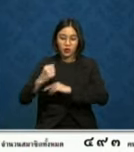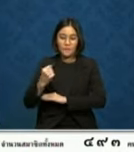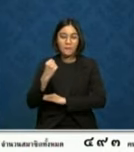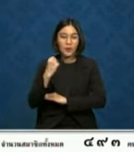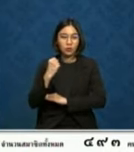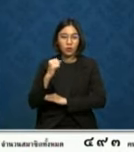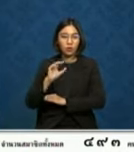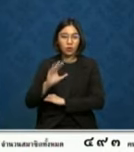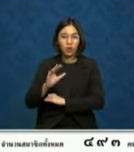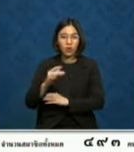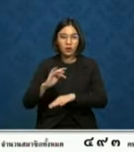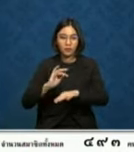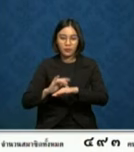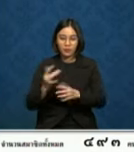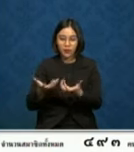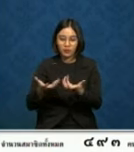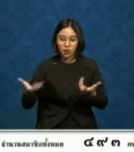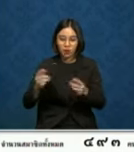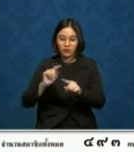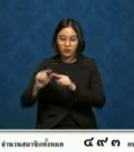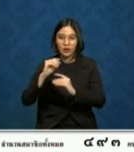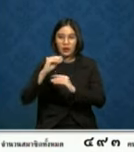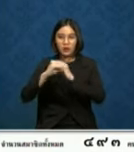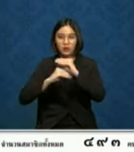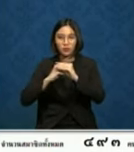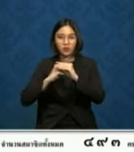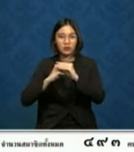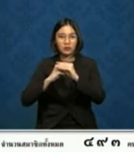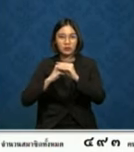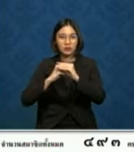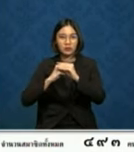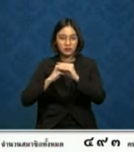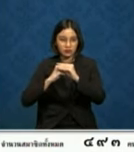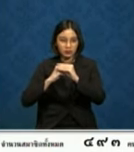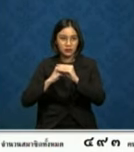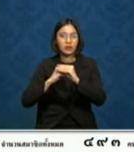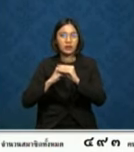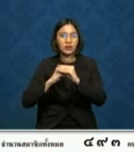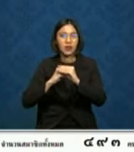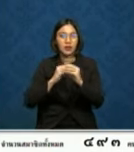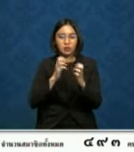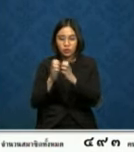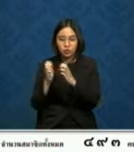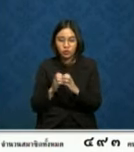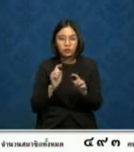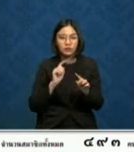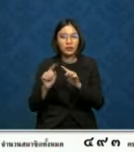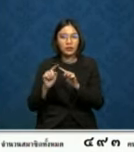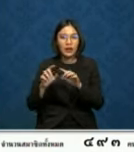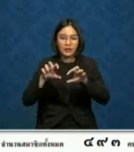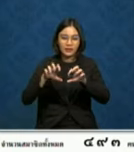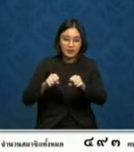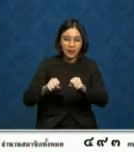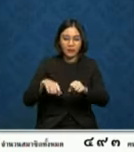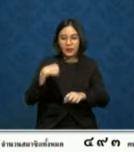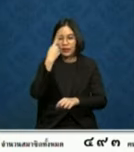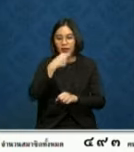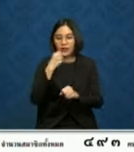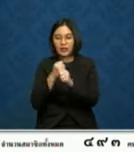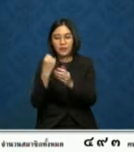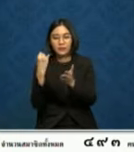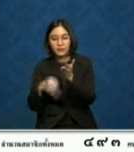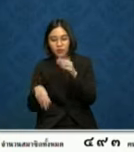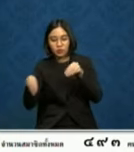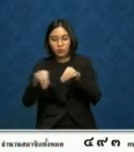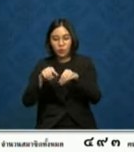คงของฐานทรัพยากรธรรมชาตินั่นก็คือโครงการที่ใช้ปกป้องการบุกรุกนะครับหรือว่าใช้ในการจับกุมดำเนินคดีกับผู้ที่อยู่ใน